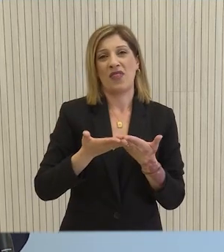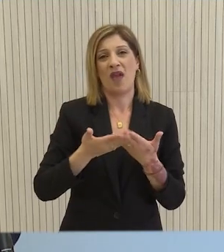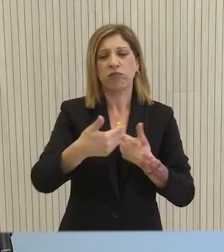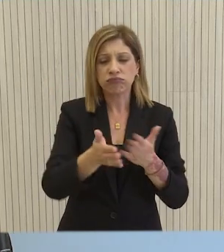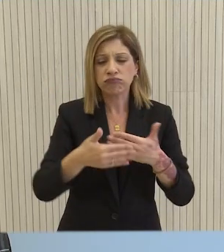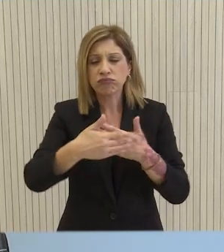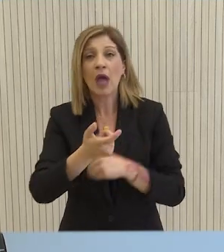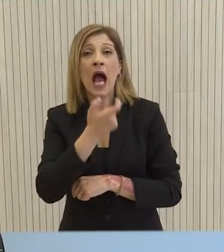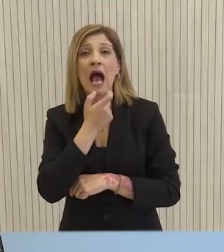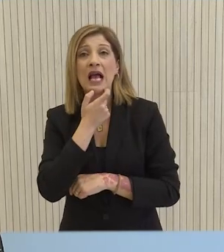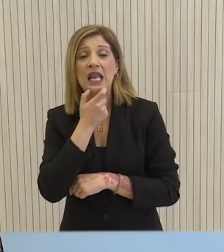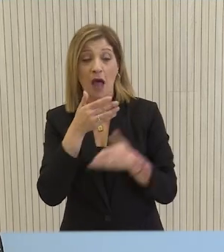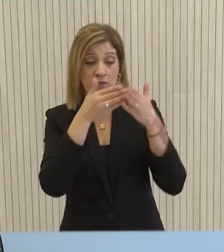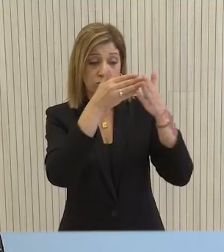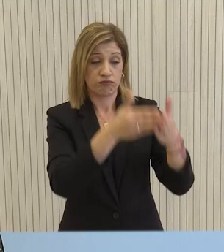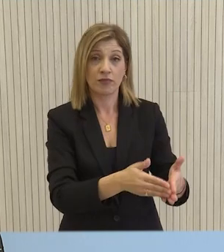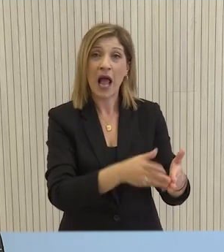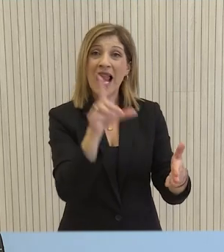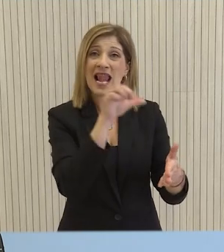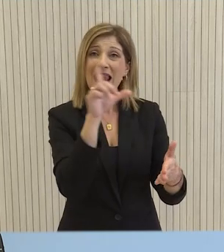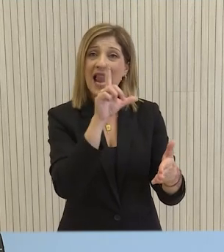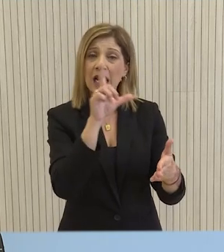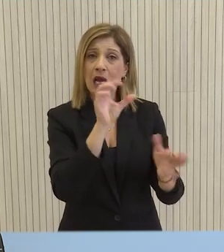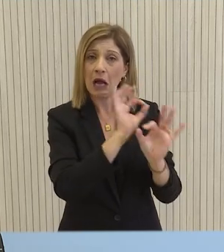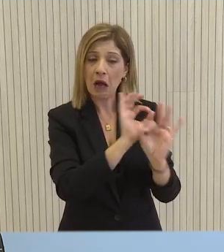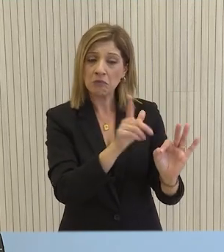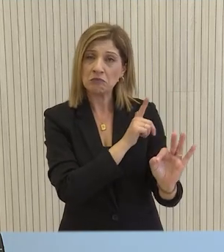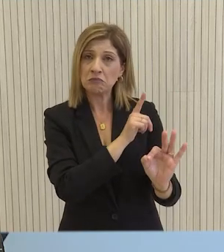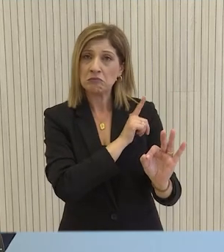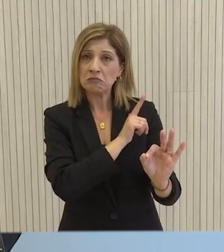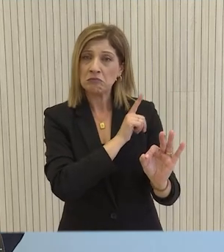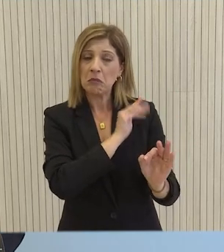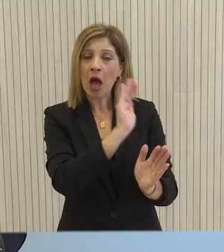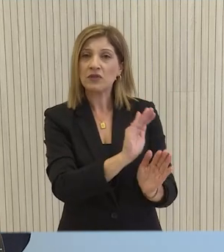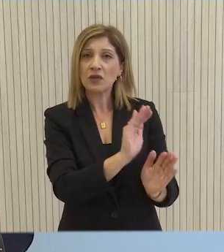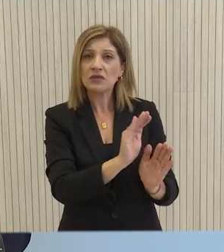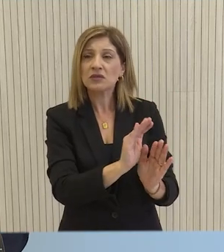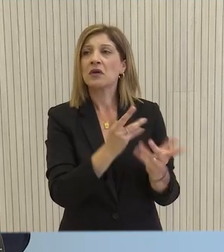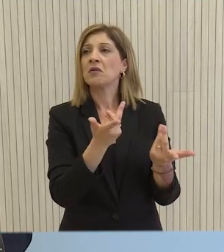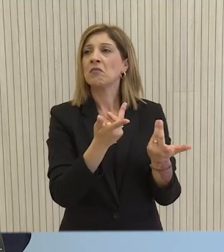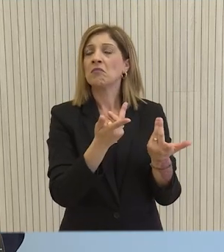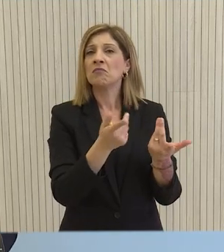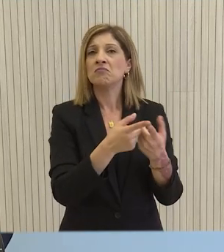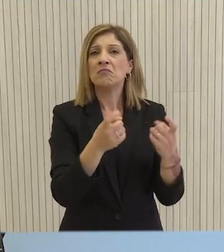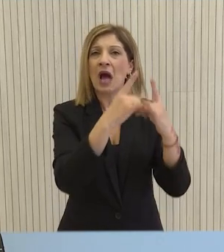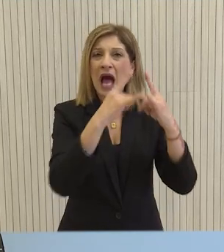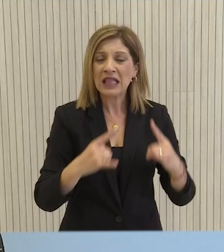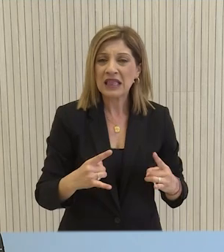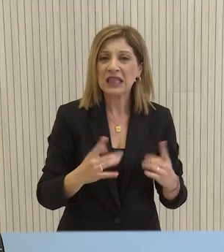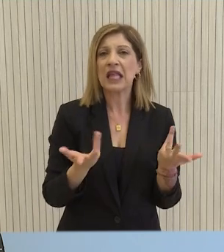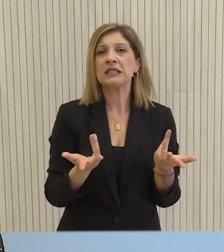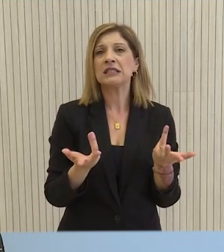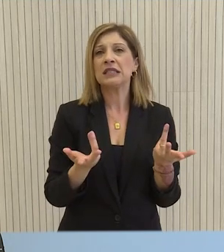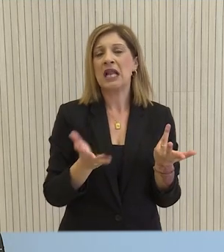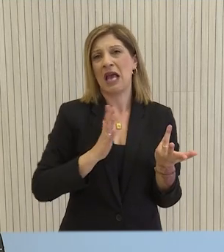είχε αποθηκευτεί στην Λάρνακα, που αφορούσε κυρίως αντίσκηνα για να μπορούν να